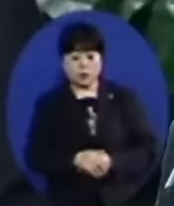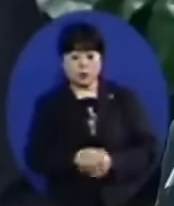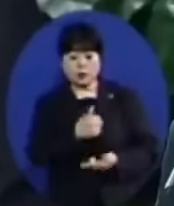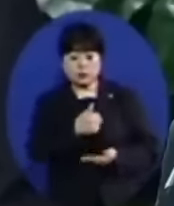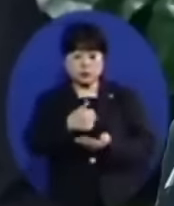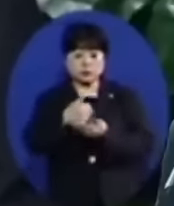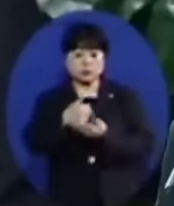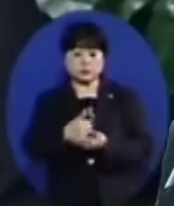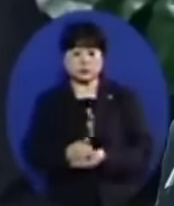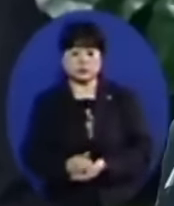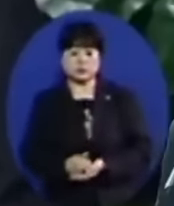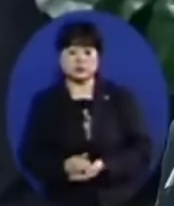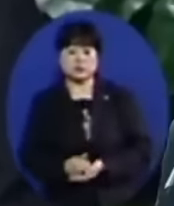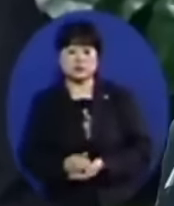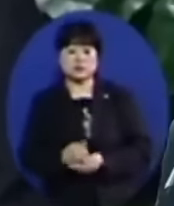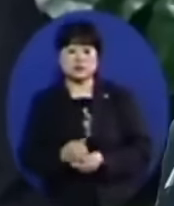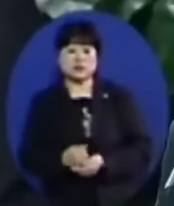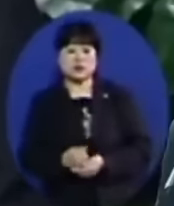슬로보네게 여인이